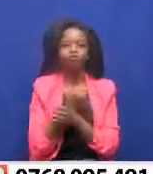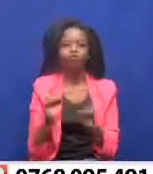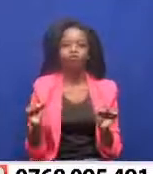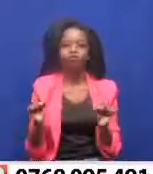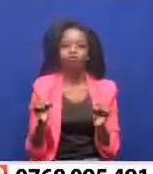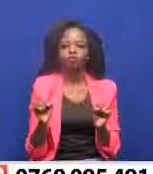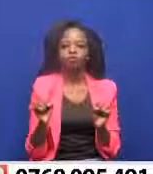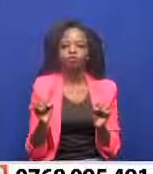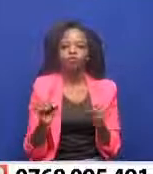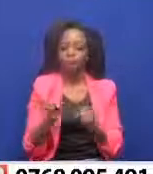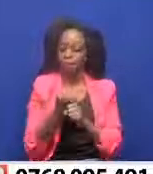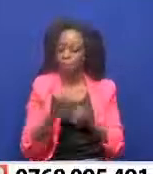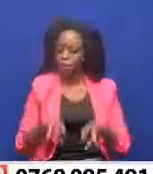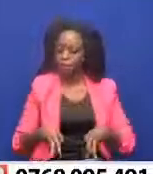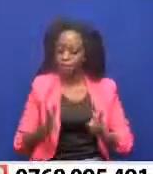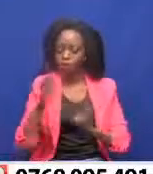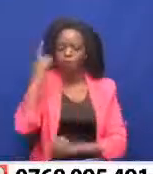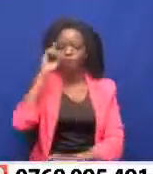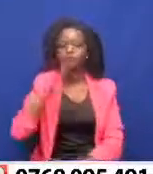Yeah? Wakanitengenezea barabara.